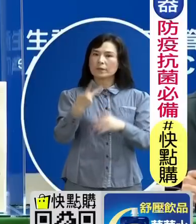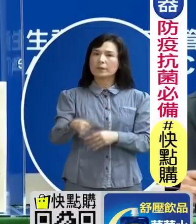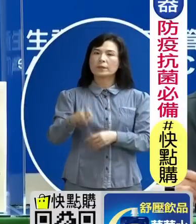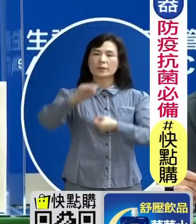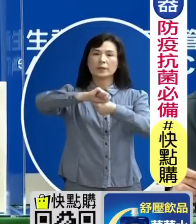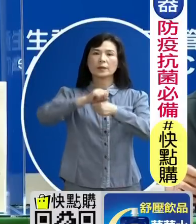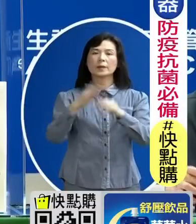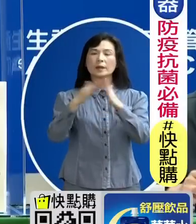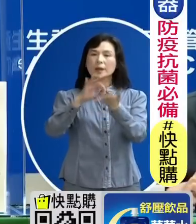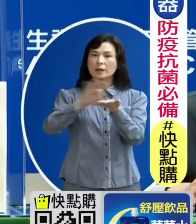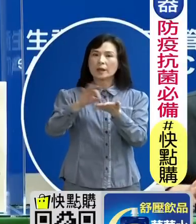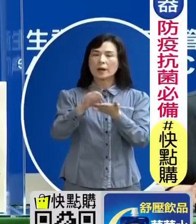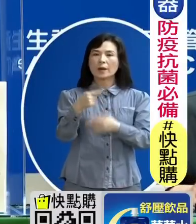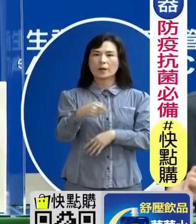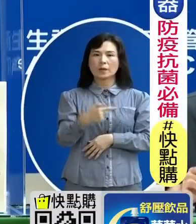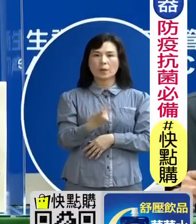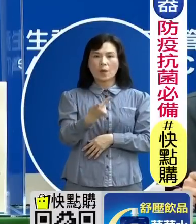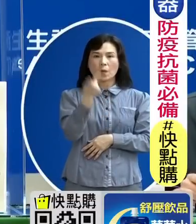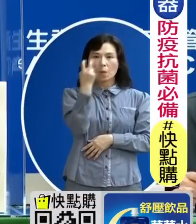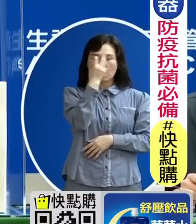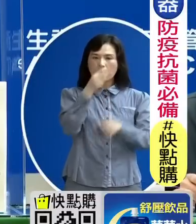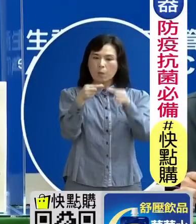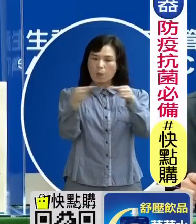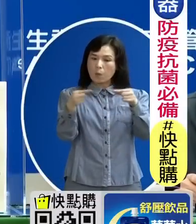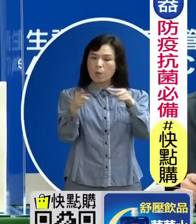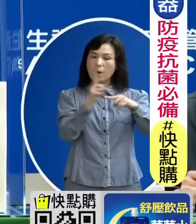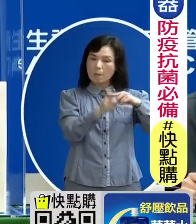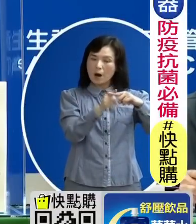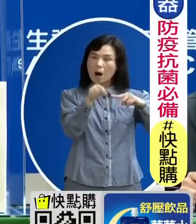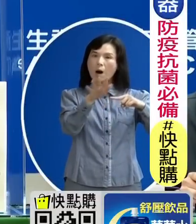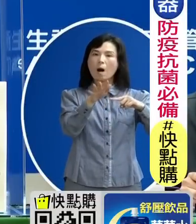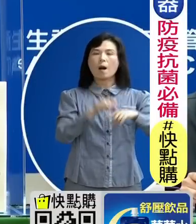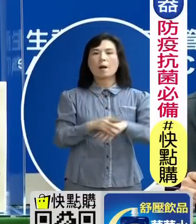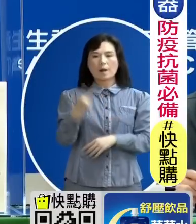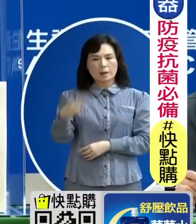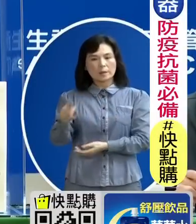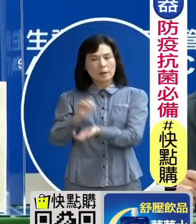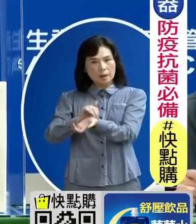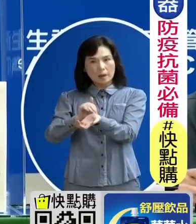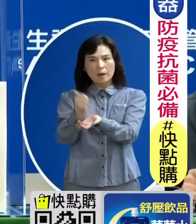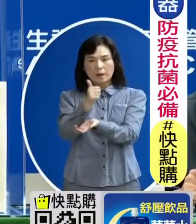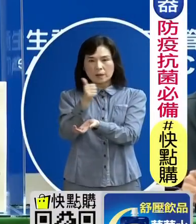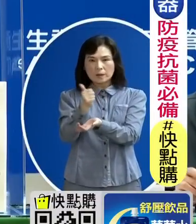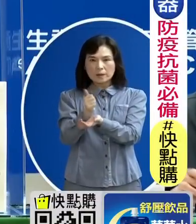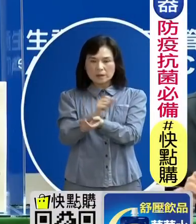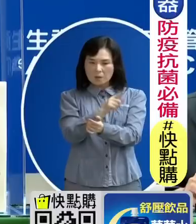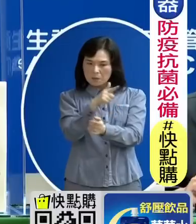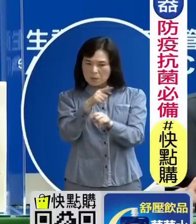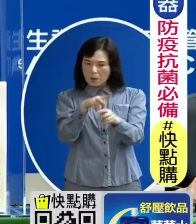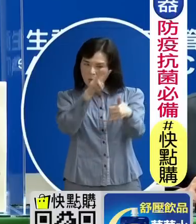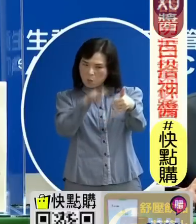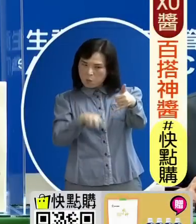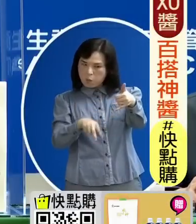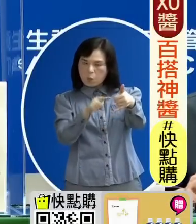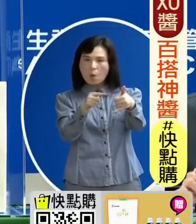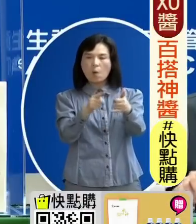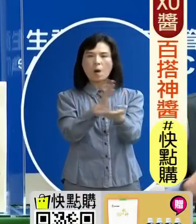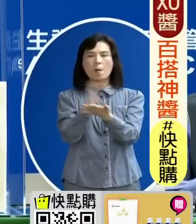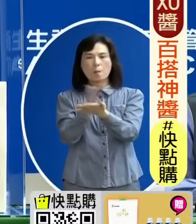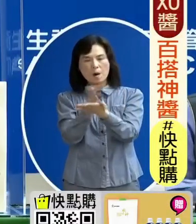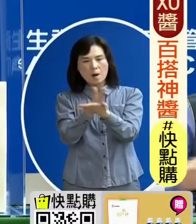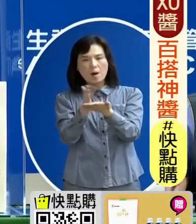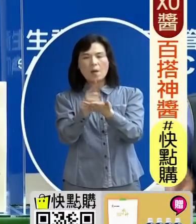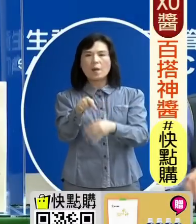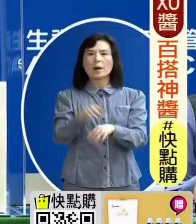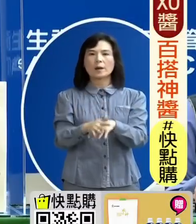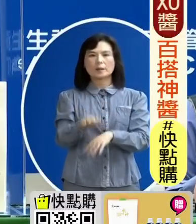用公司的资金，拿到外面去做其他的投资，去赚取利差。一样就没有跟股东讲嘛，自己就做了